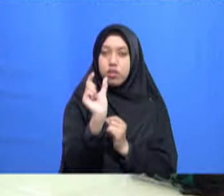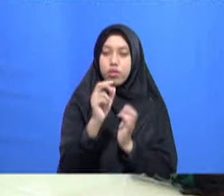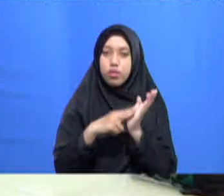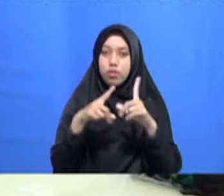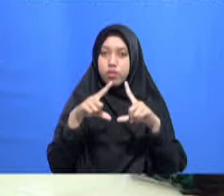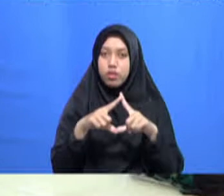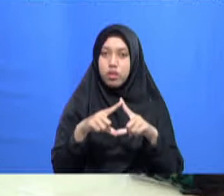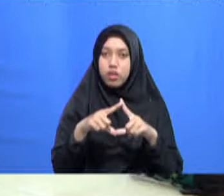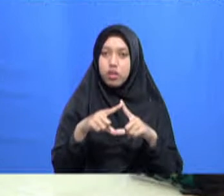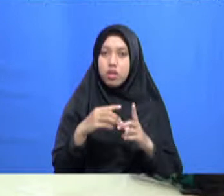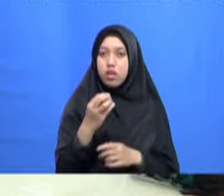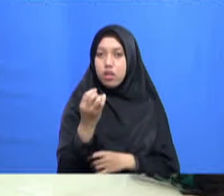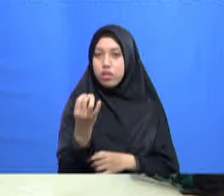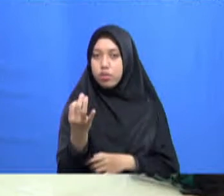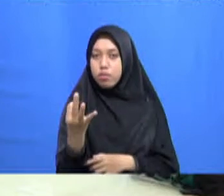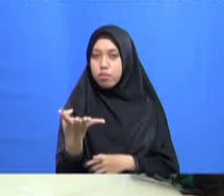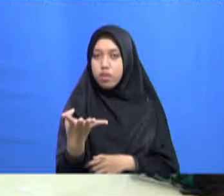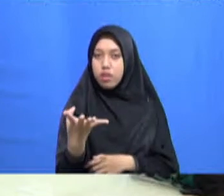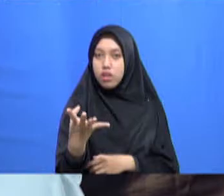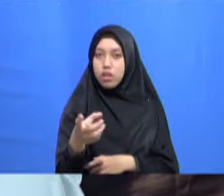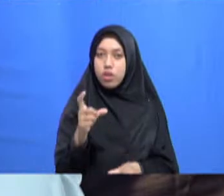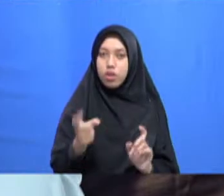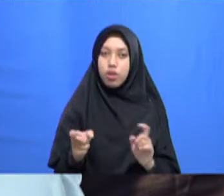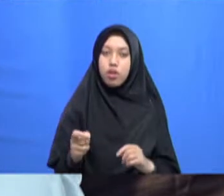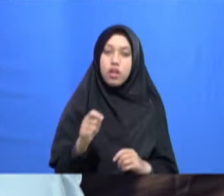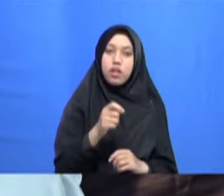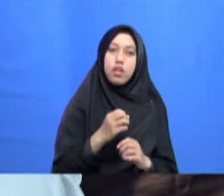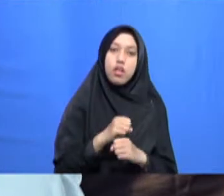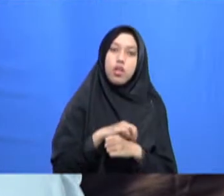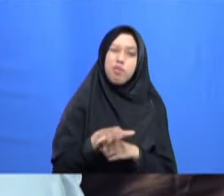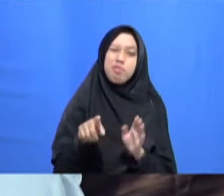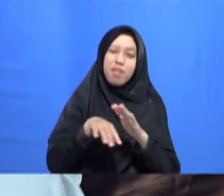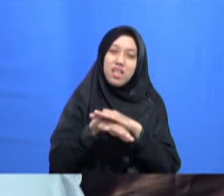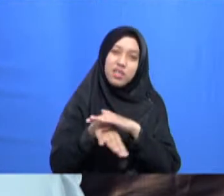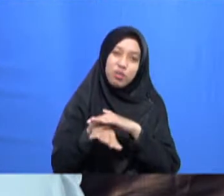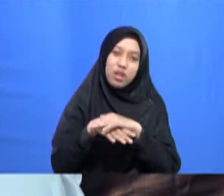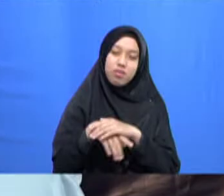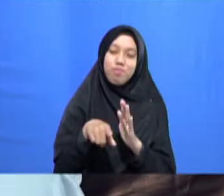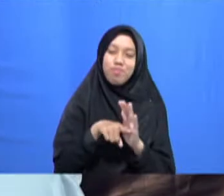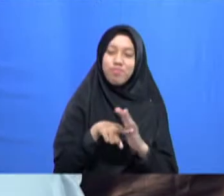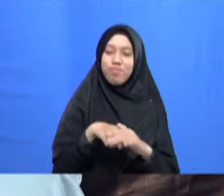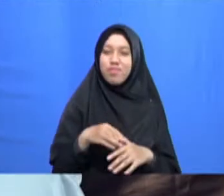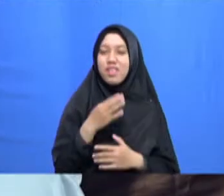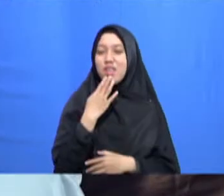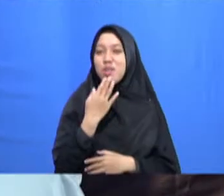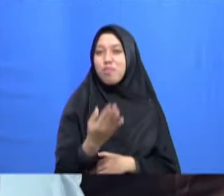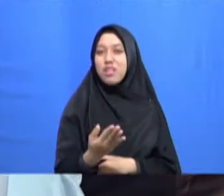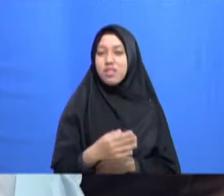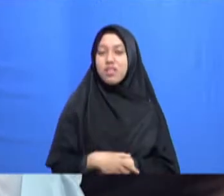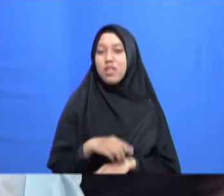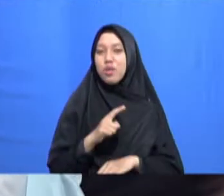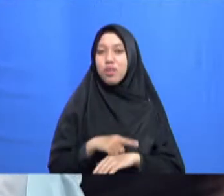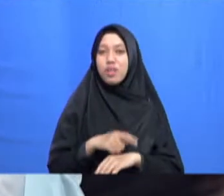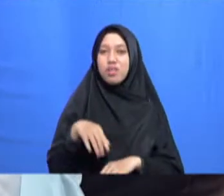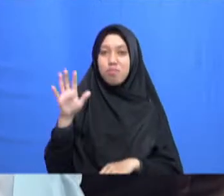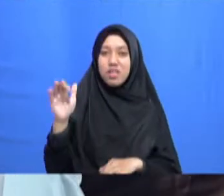dengan jumlah terpapar paling minim se-Sulawesi Tengah. Terima kasih. Waktu Bapak masih